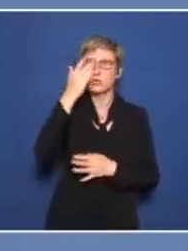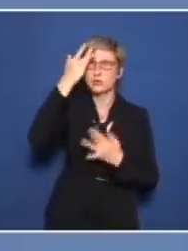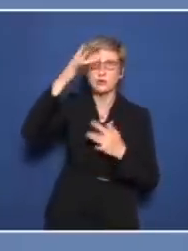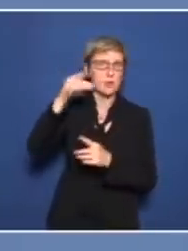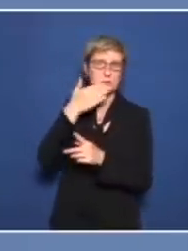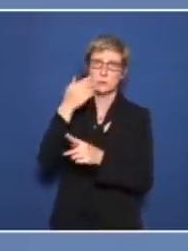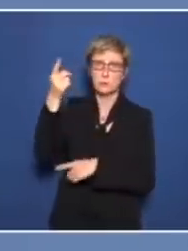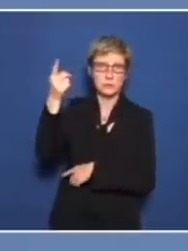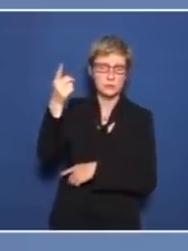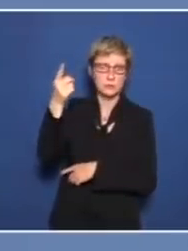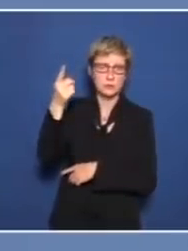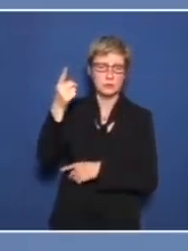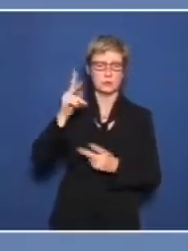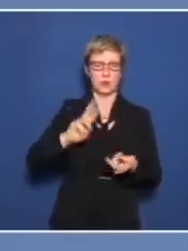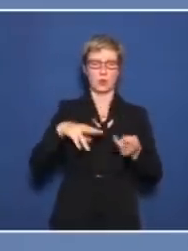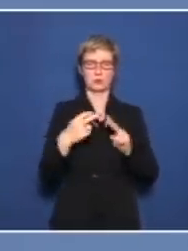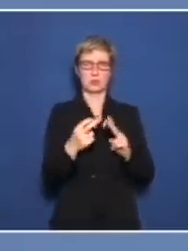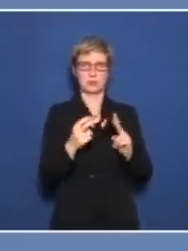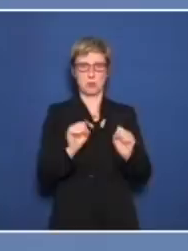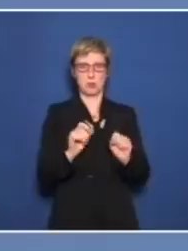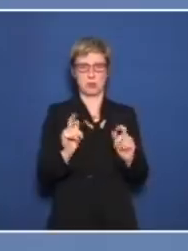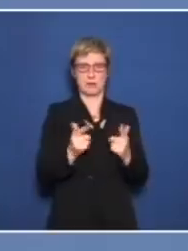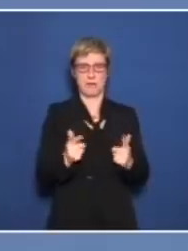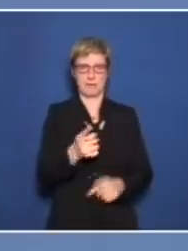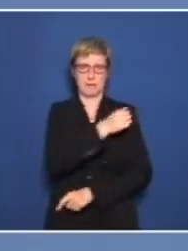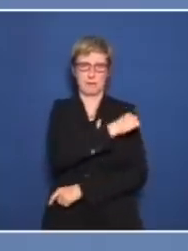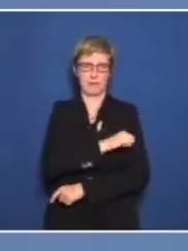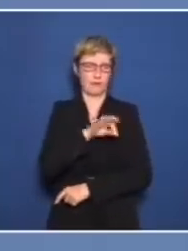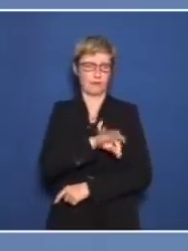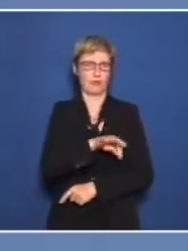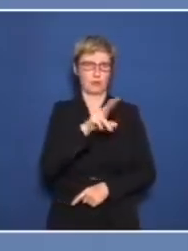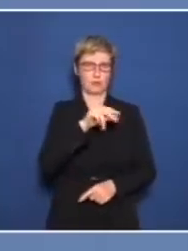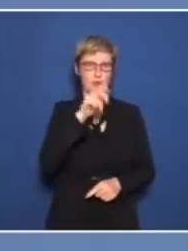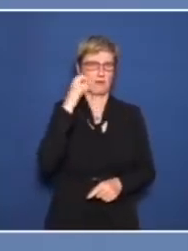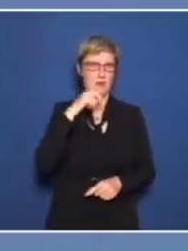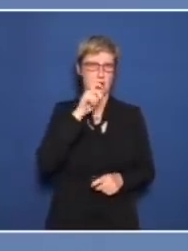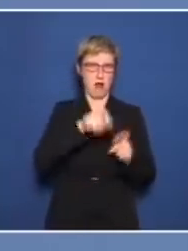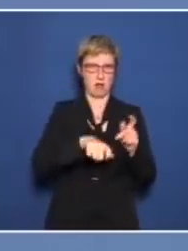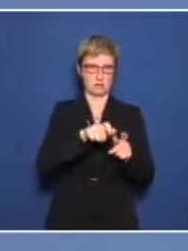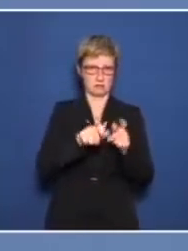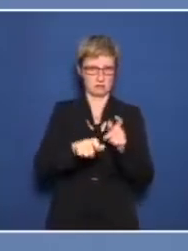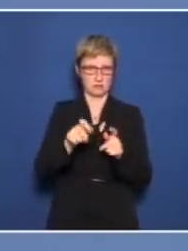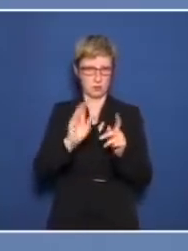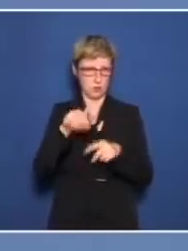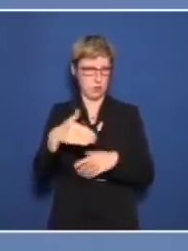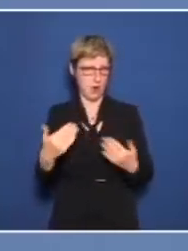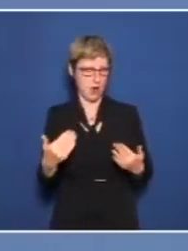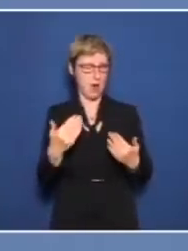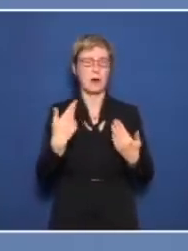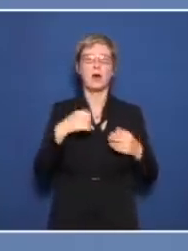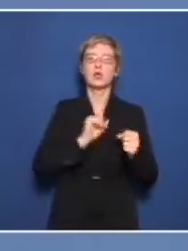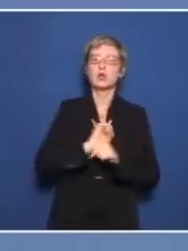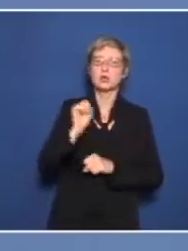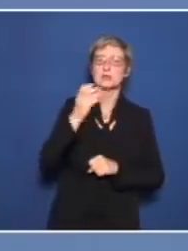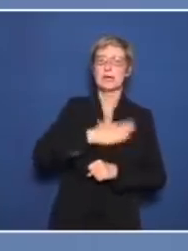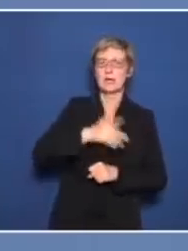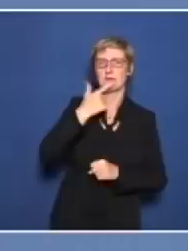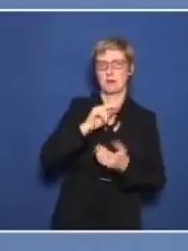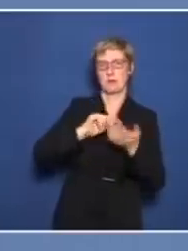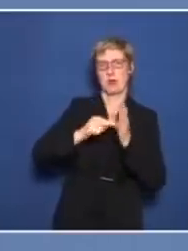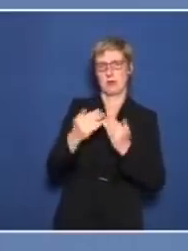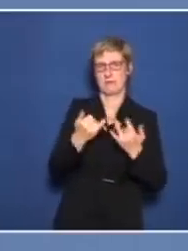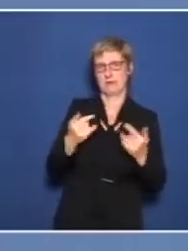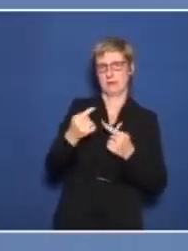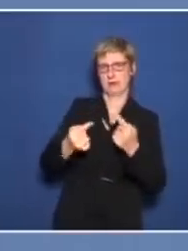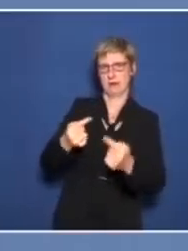dass das dann nicht in Umsetzung kommt. Aber es zumindest zu planen, das finde ich sehr, sehr wichtig. Wie kann das passieren? Wir haben vereinbart,